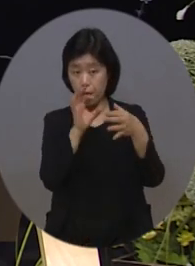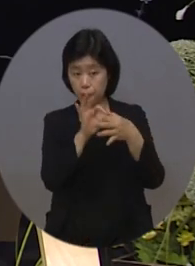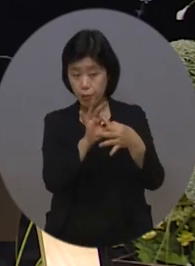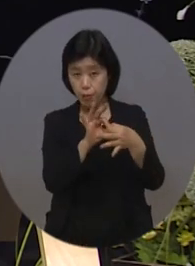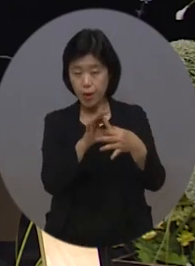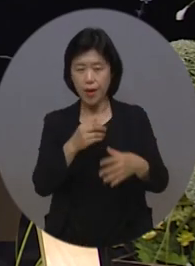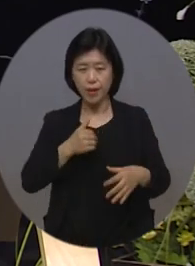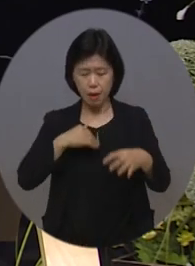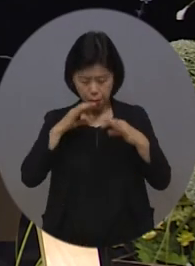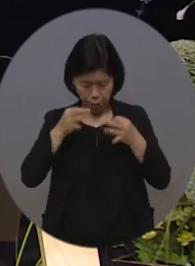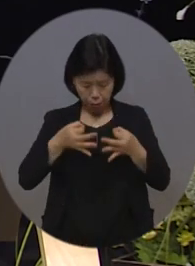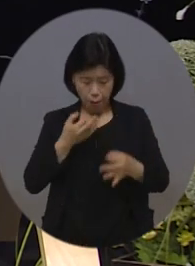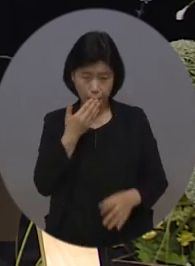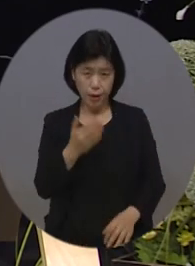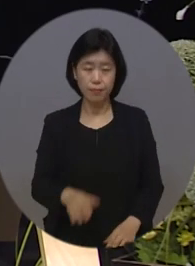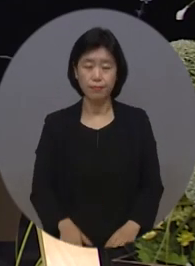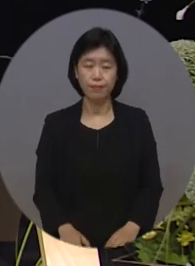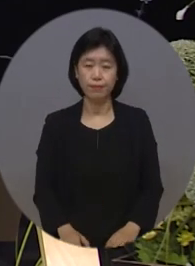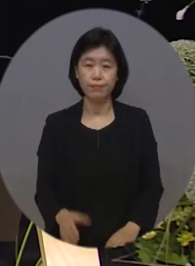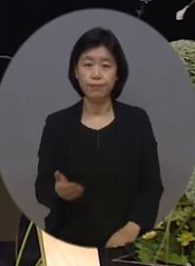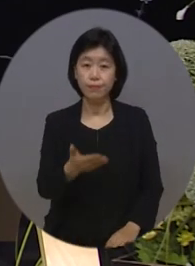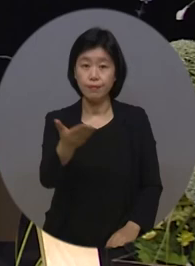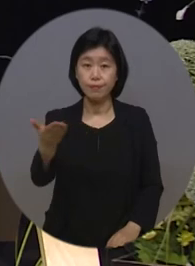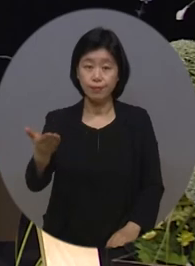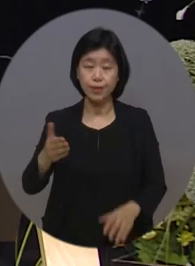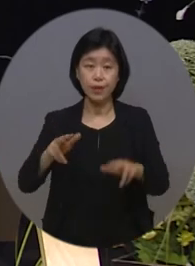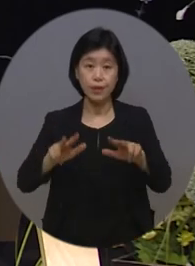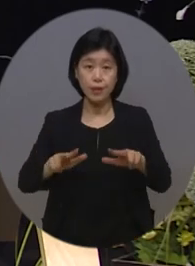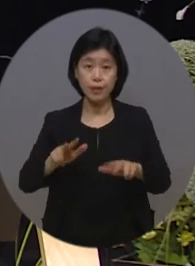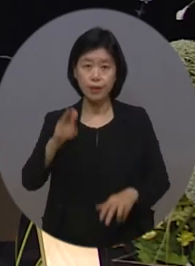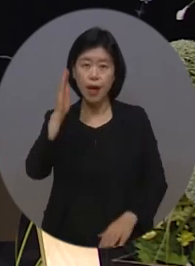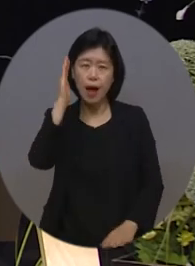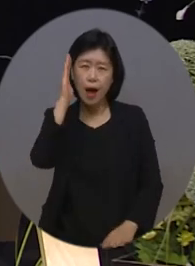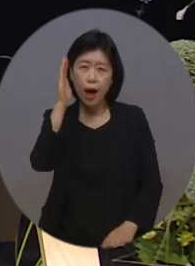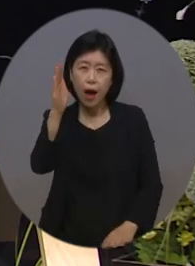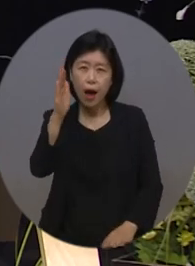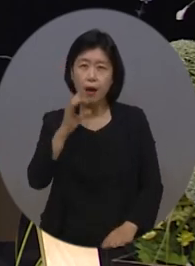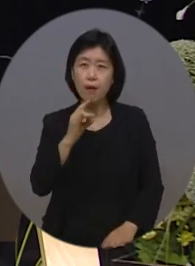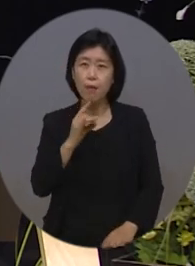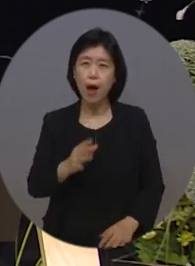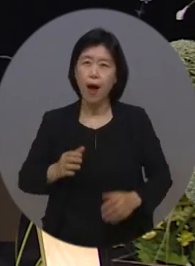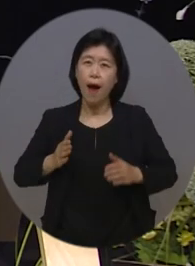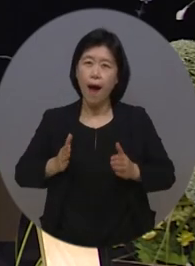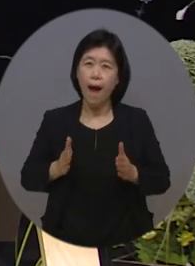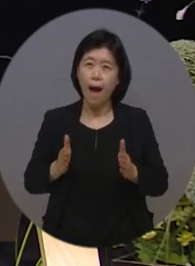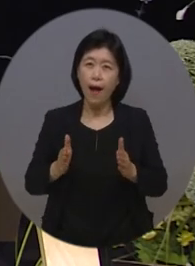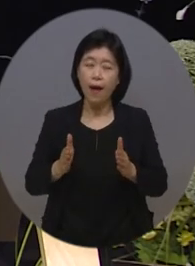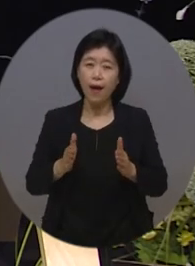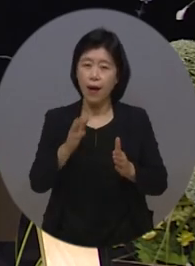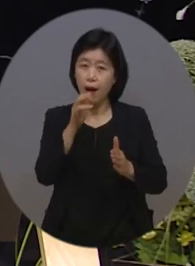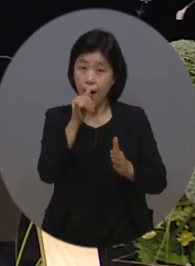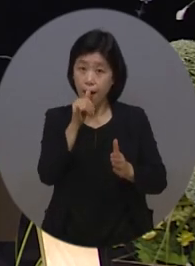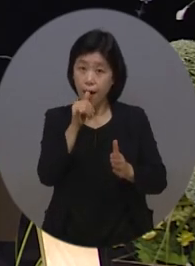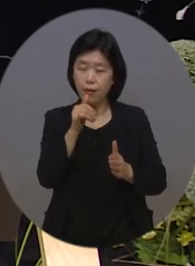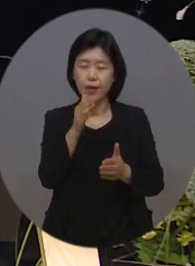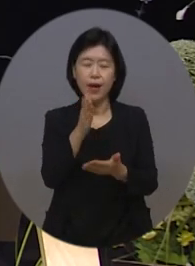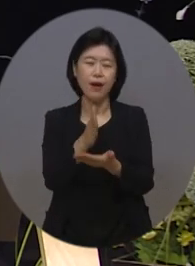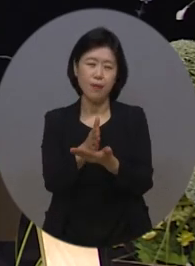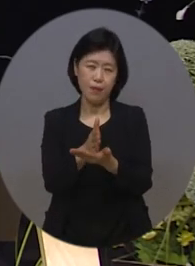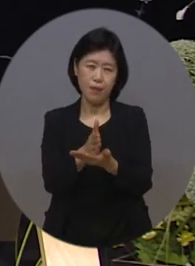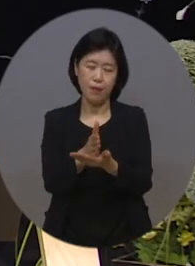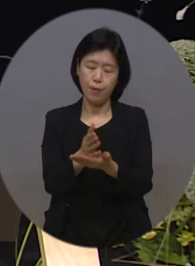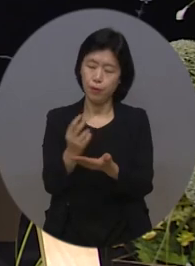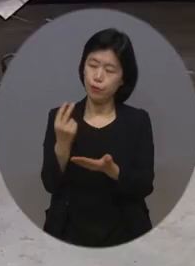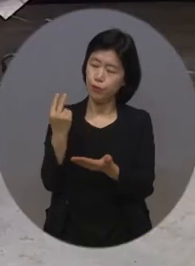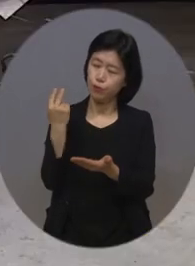여러분, 지금이야말로 앞만 보고 달려온 자세를 멈추고 천천히 뒤돌아 보아야 할 때가